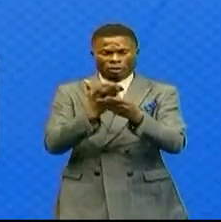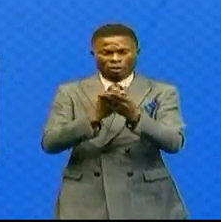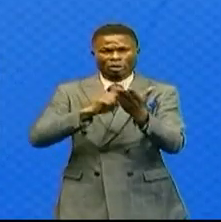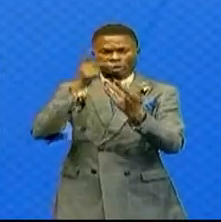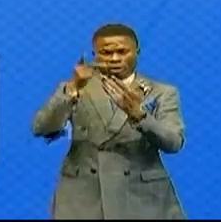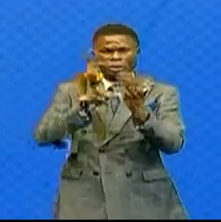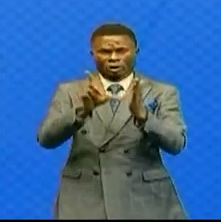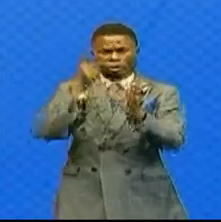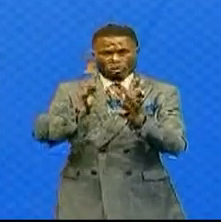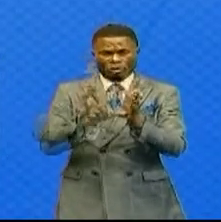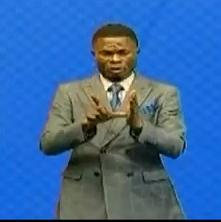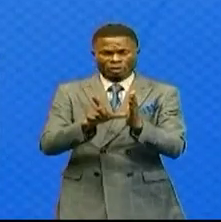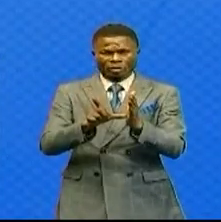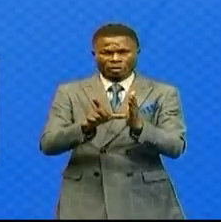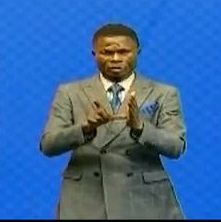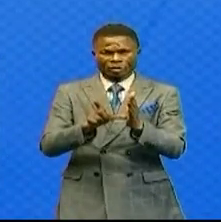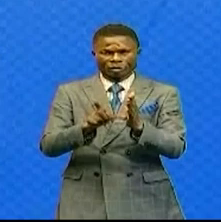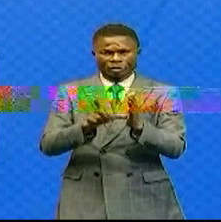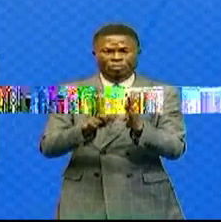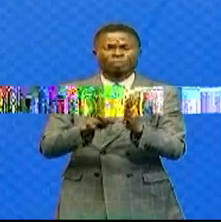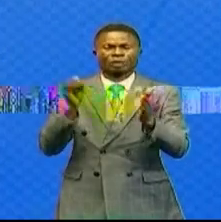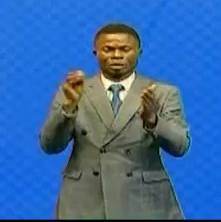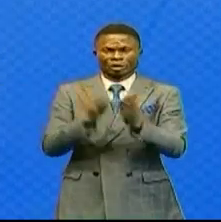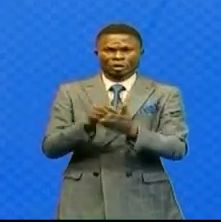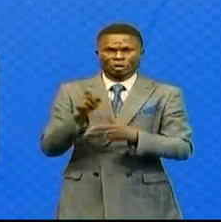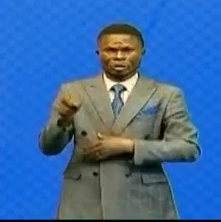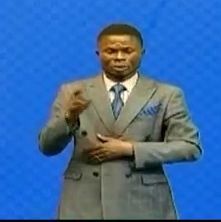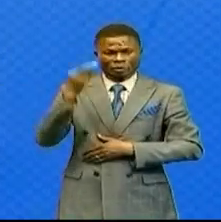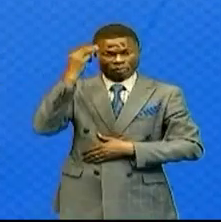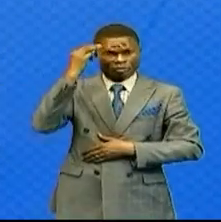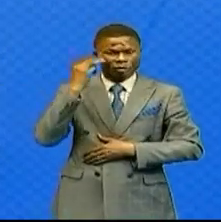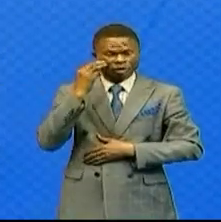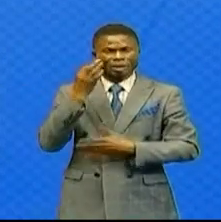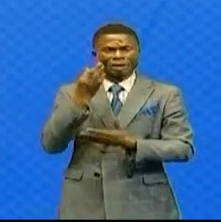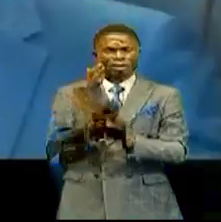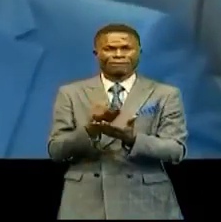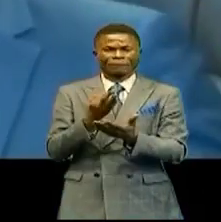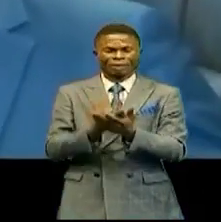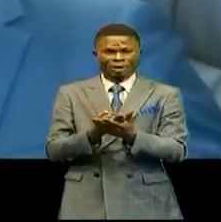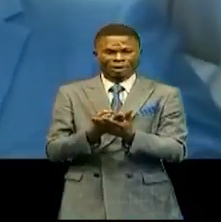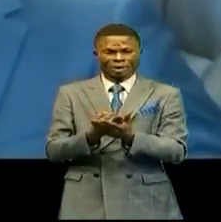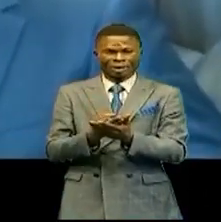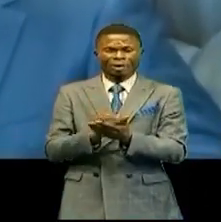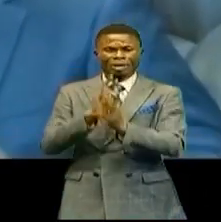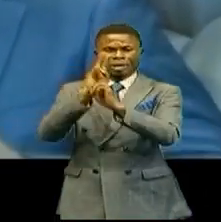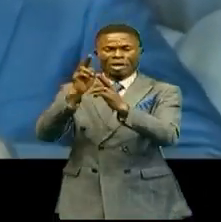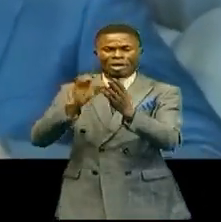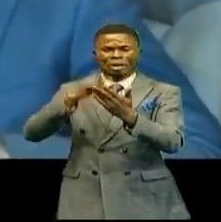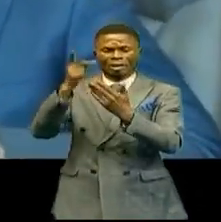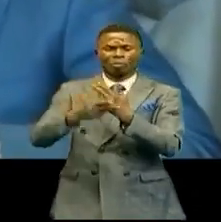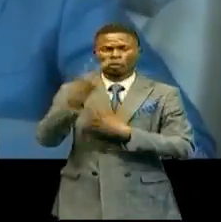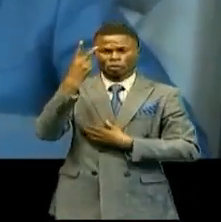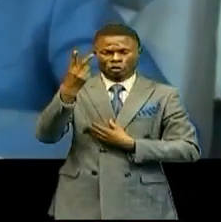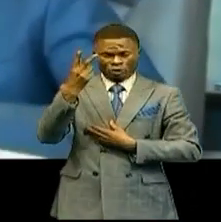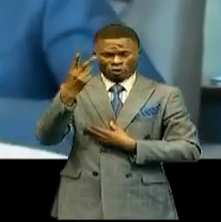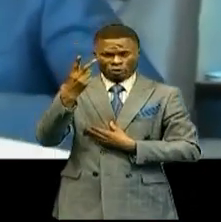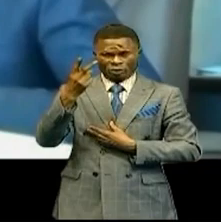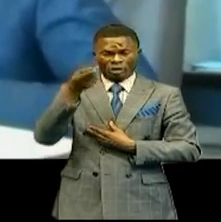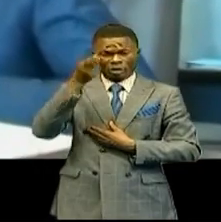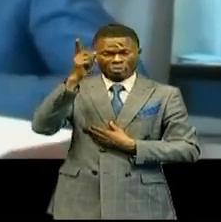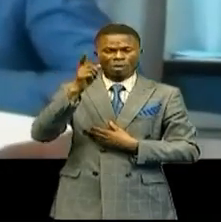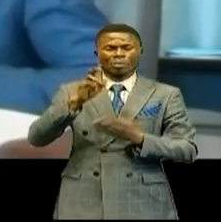loi. À son tour, le ministre des Finances a présenté 2 projets de texte. Le